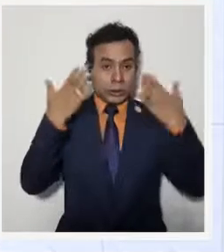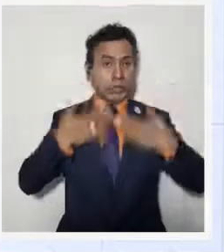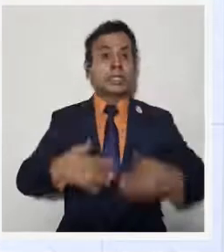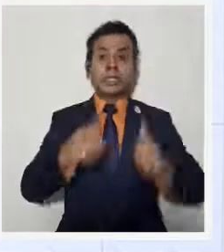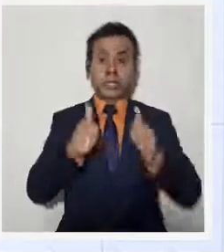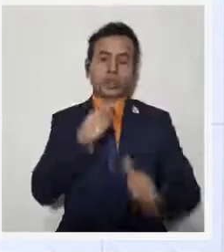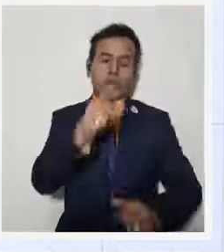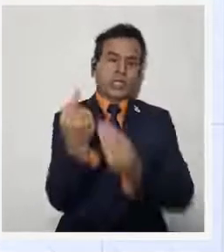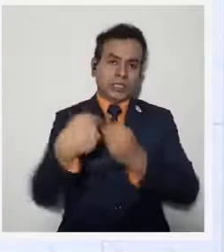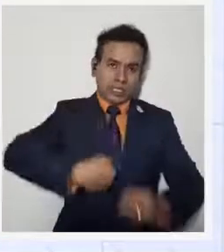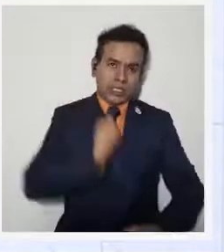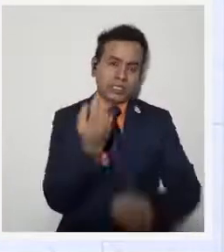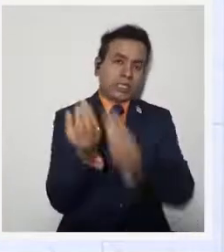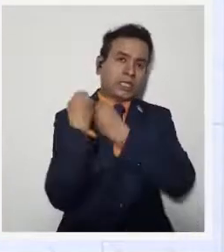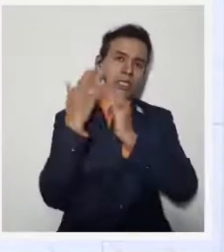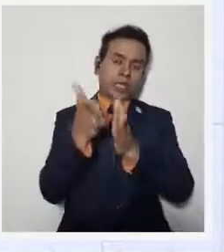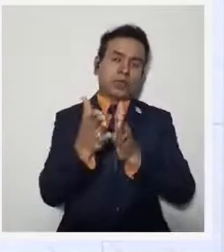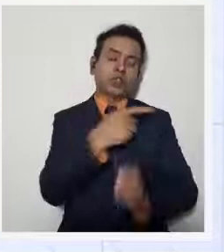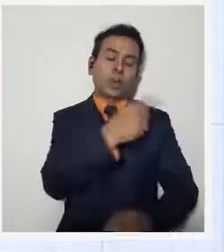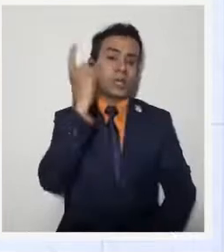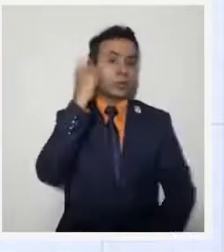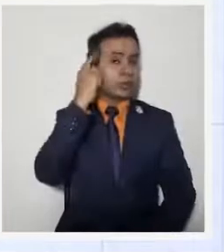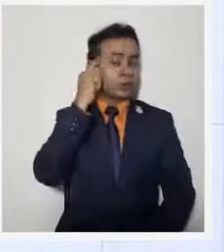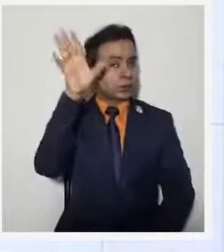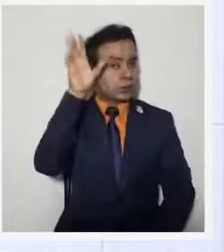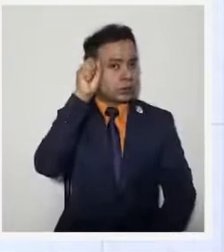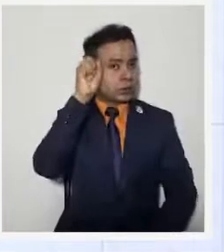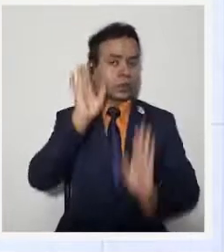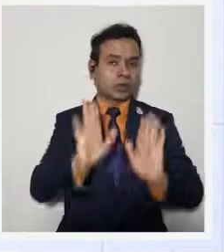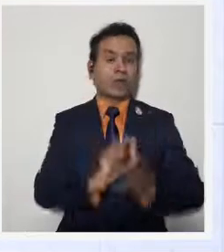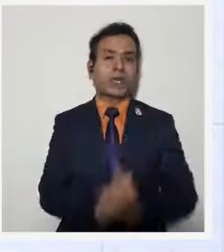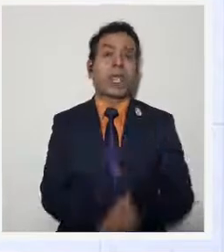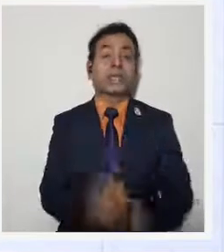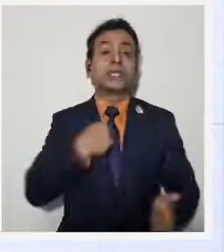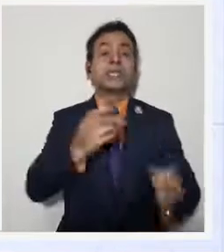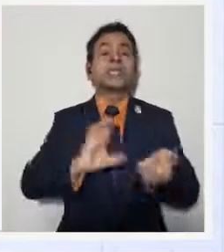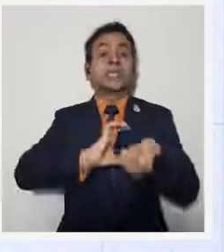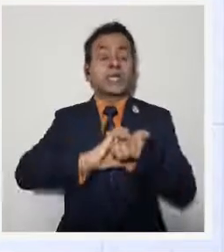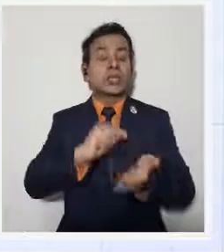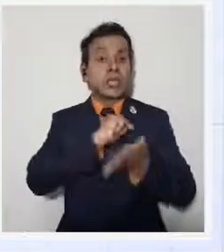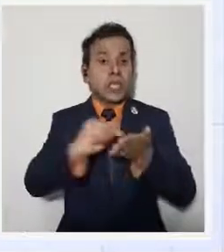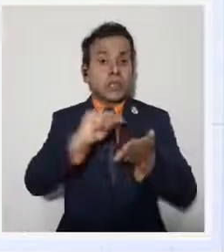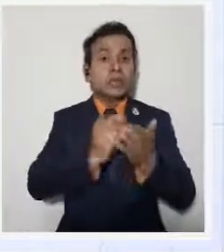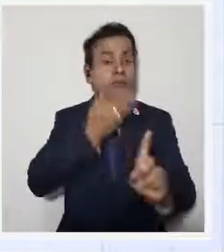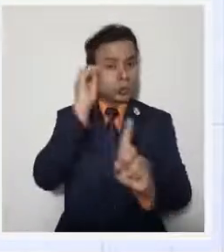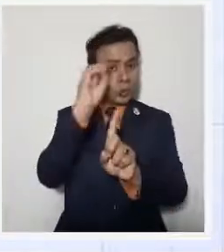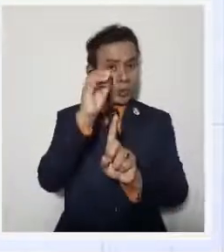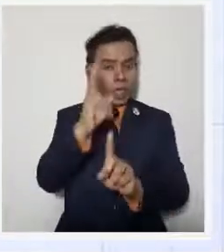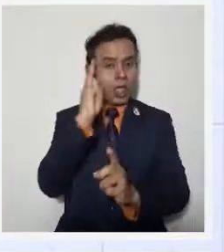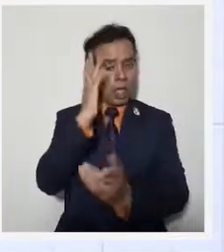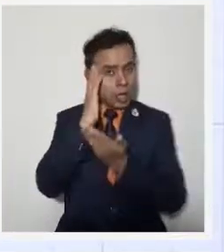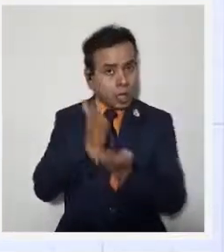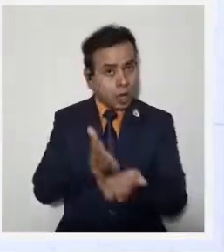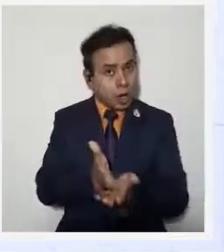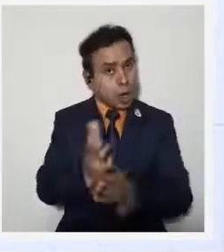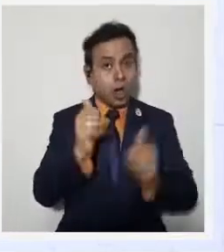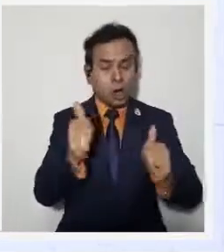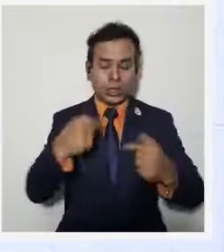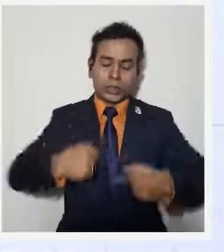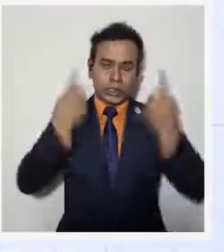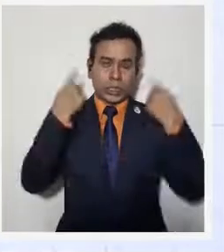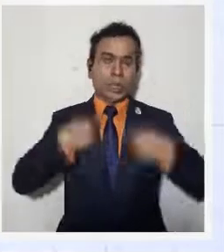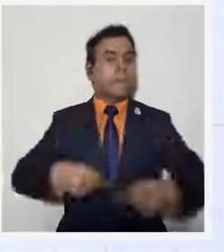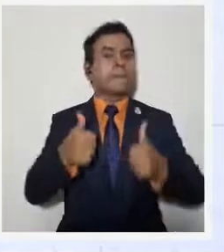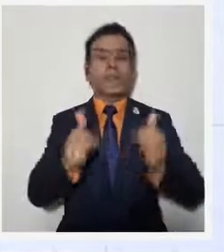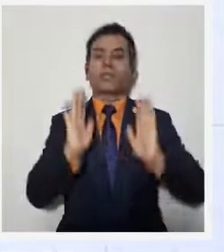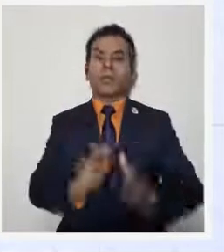তার আগে আমি বলতে চাই যে আপনার সুস্থতা আপনার হাতে, এই বিষয়টা আমরা যেন সবাই মনে রাখি, আমরা যেন